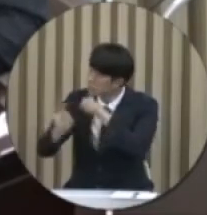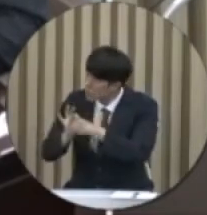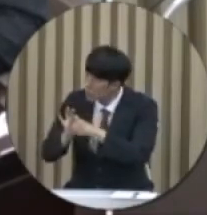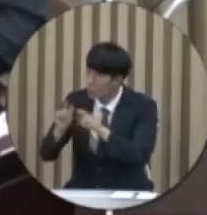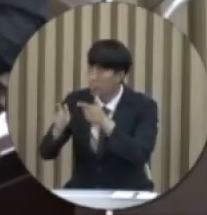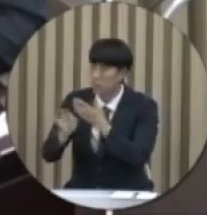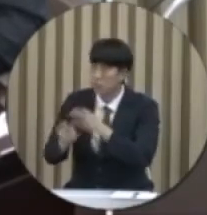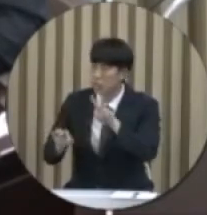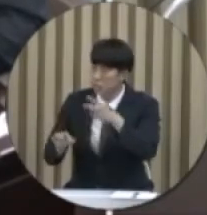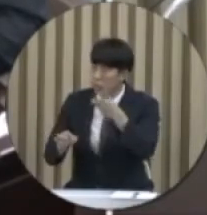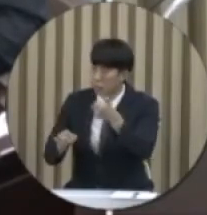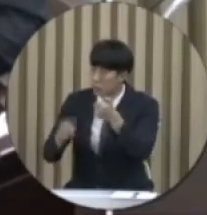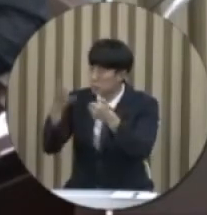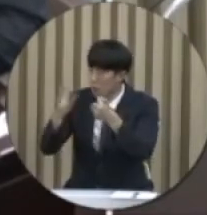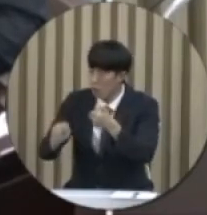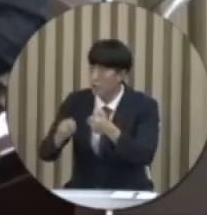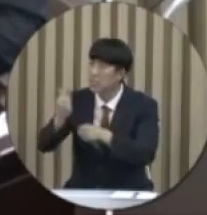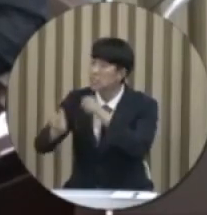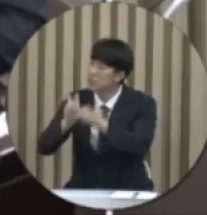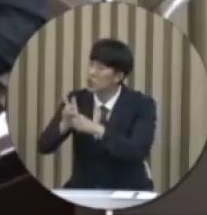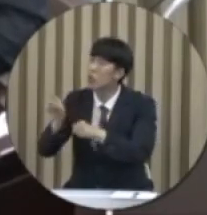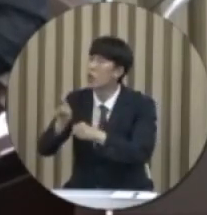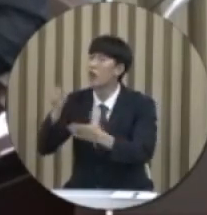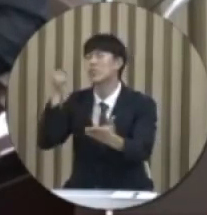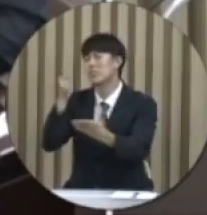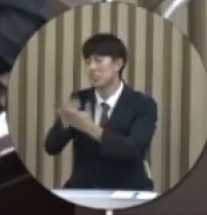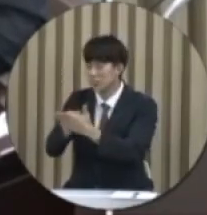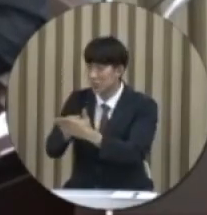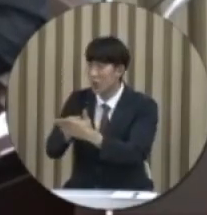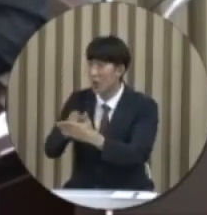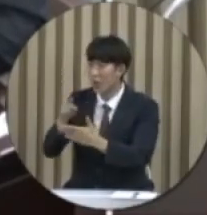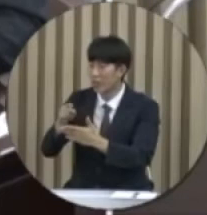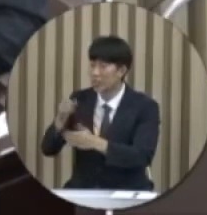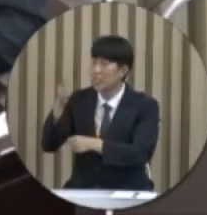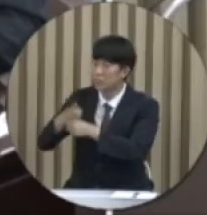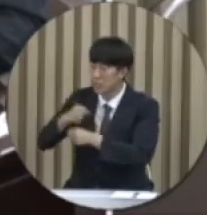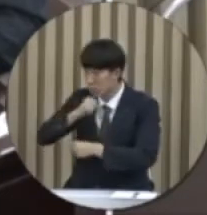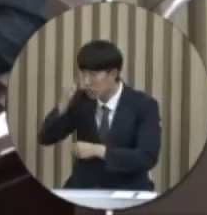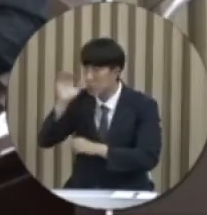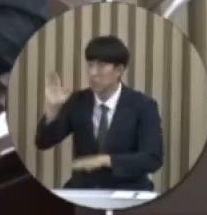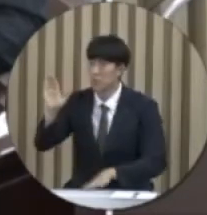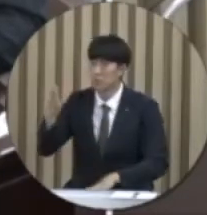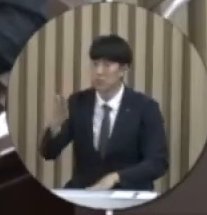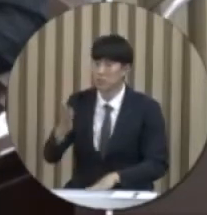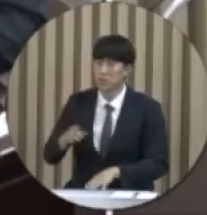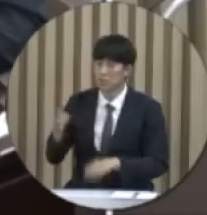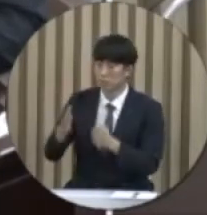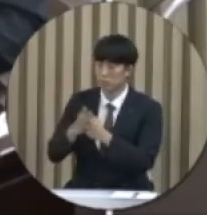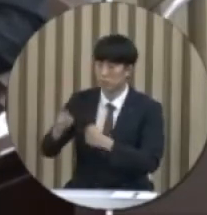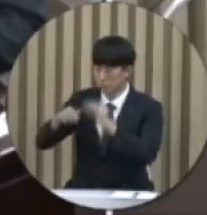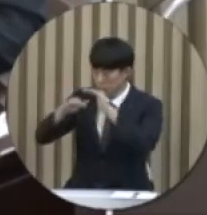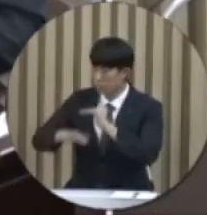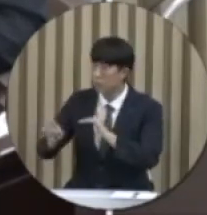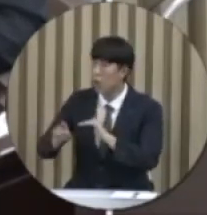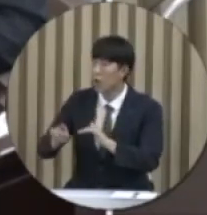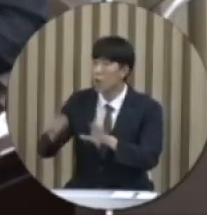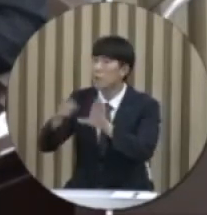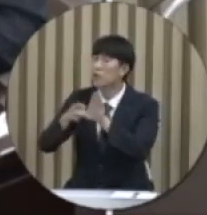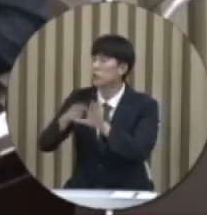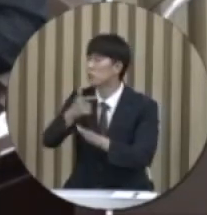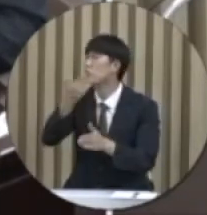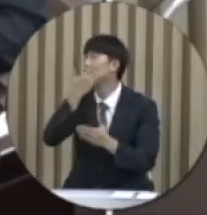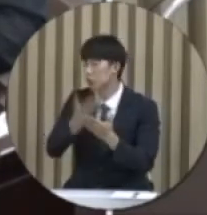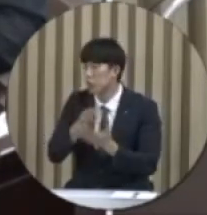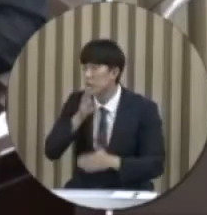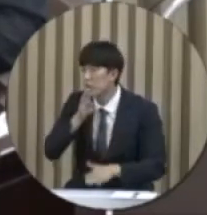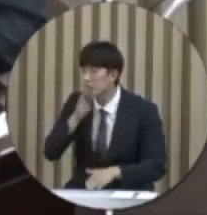20년에 할 거냐 이런 과정을 정하는 용역이 이미 결제가 난 상태입니다. 그 과정에 뭐 병점이 워낙 중요한 지역이다 보니까